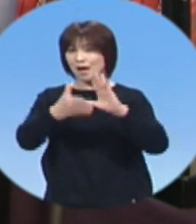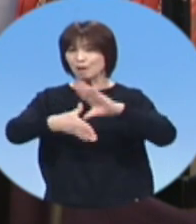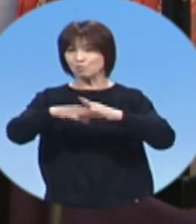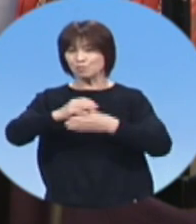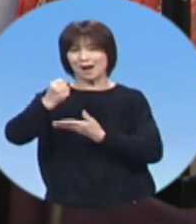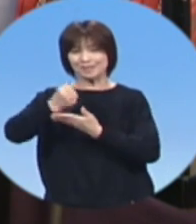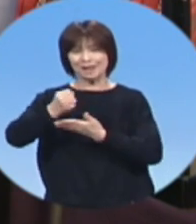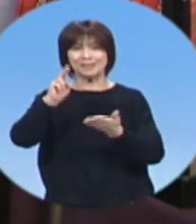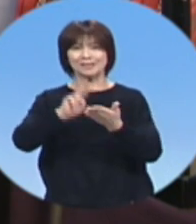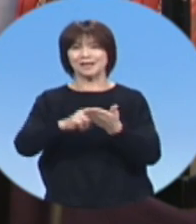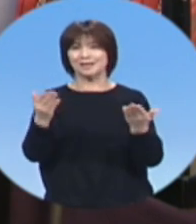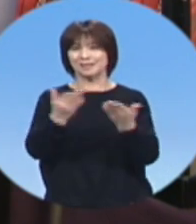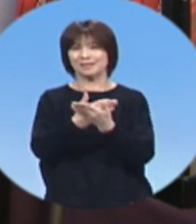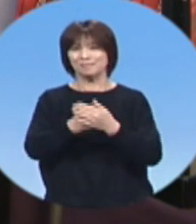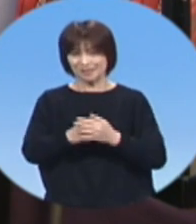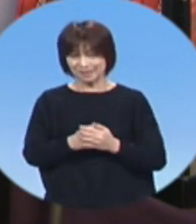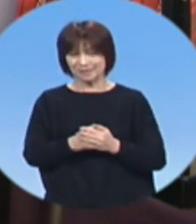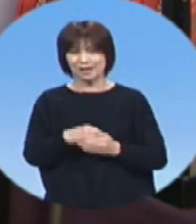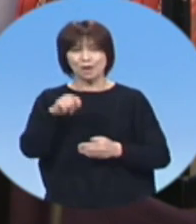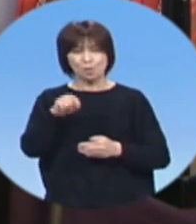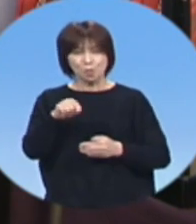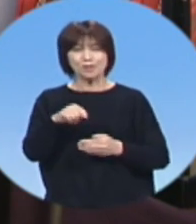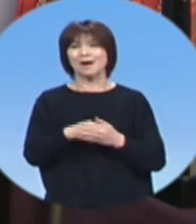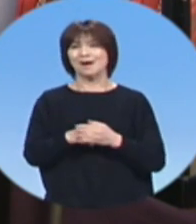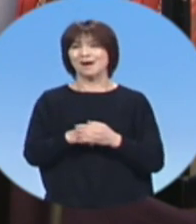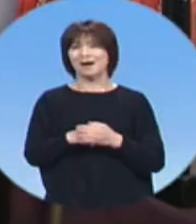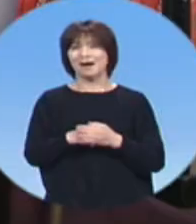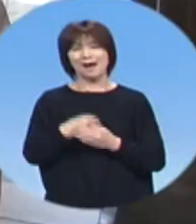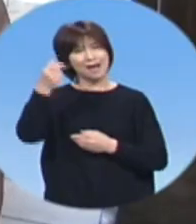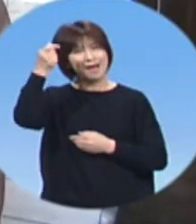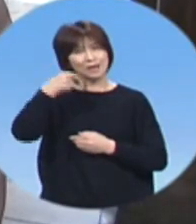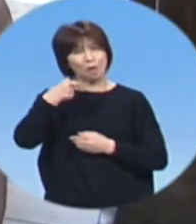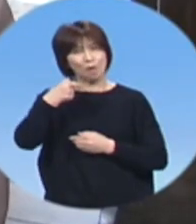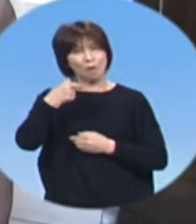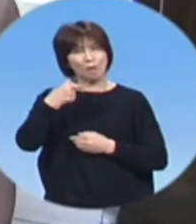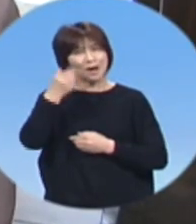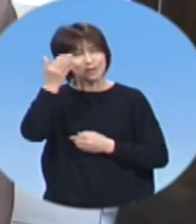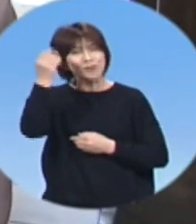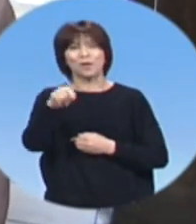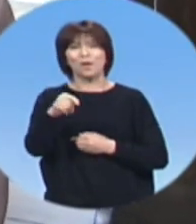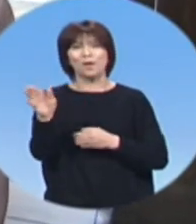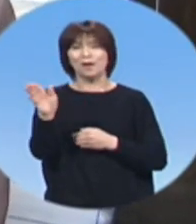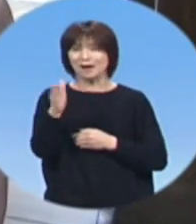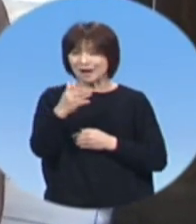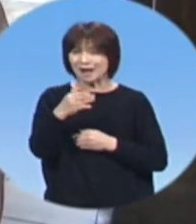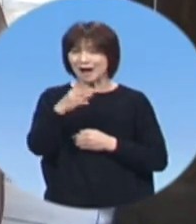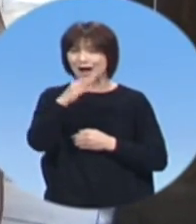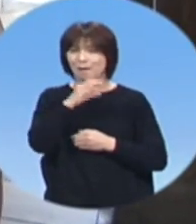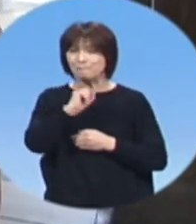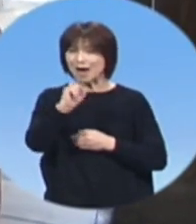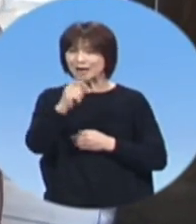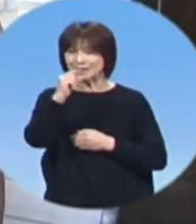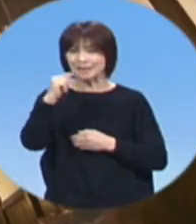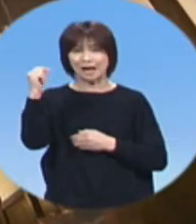文化財にも指定されています。 ここにはですね、江戸時代、おそらくですけど江戸時代から明治、